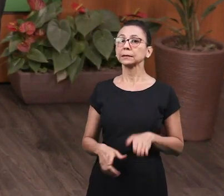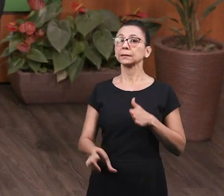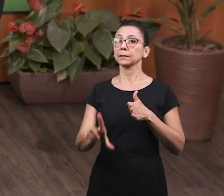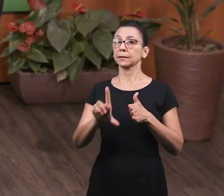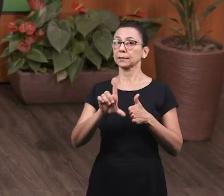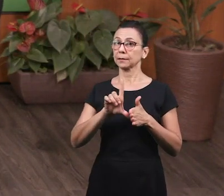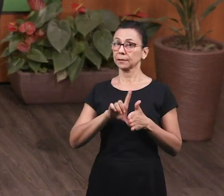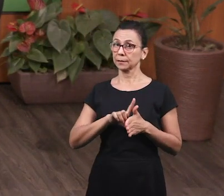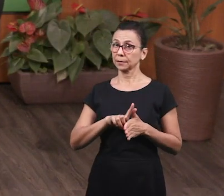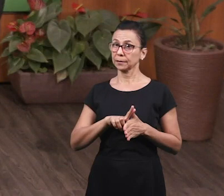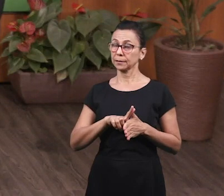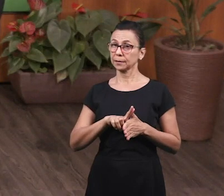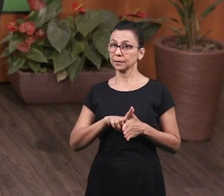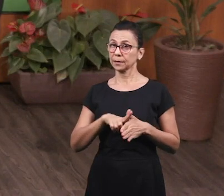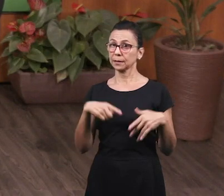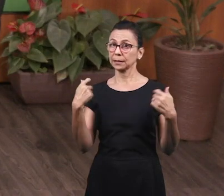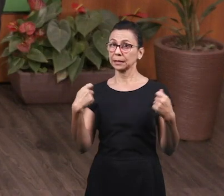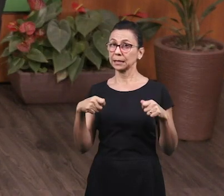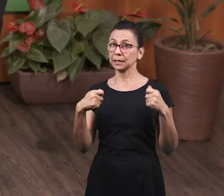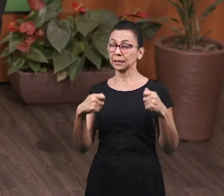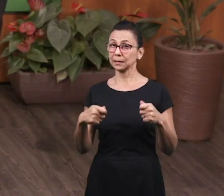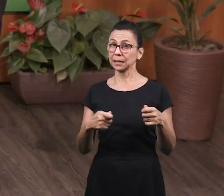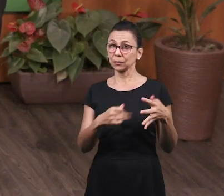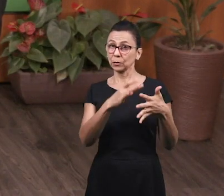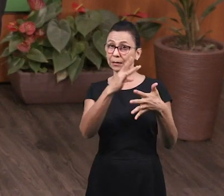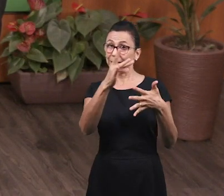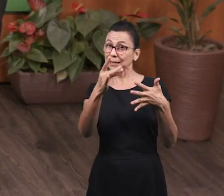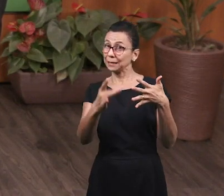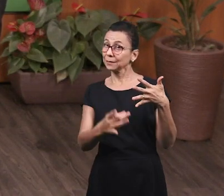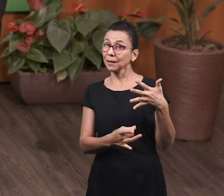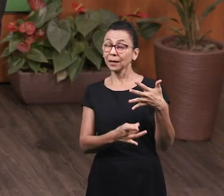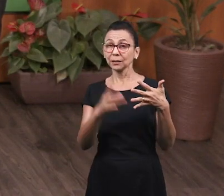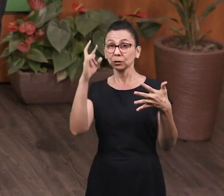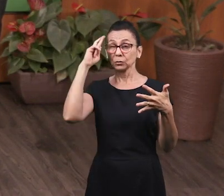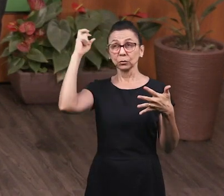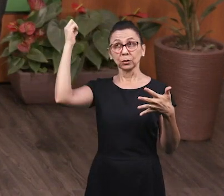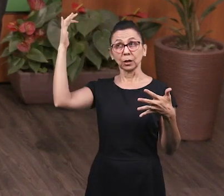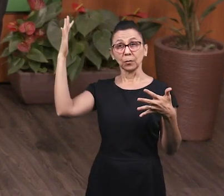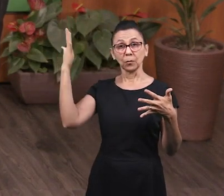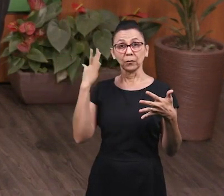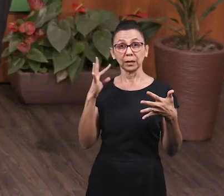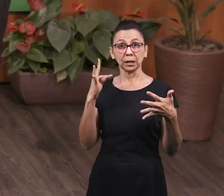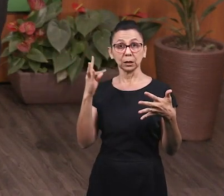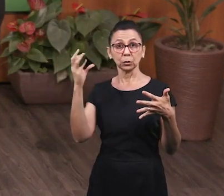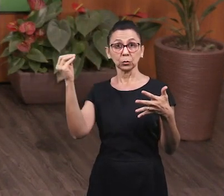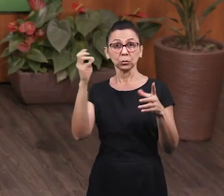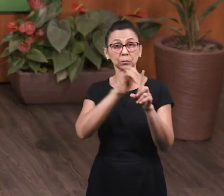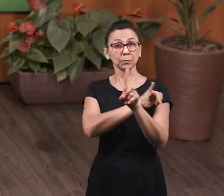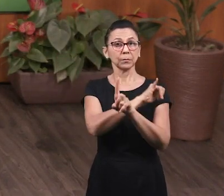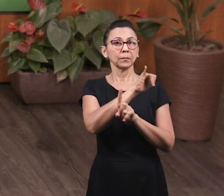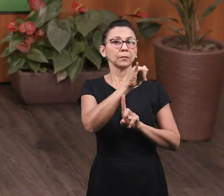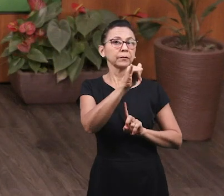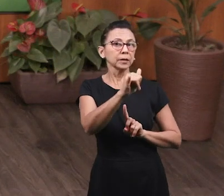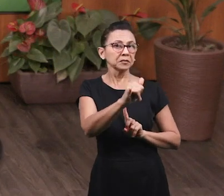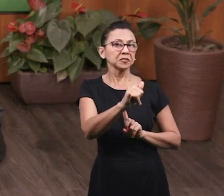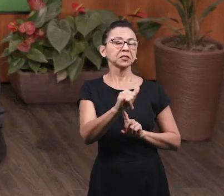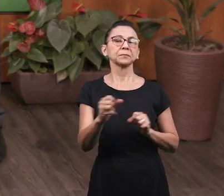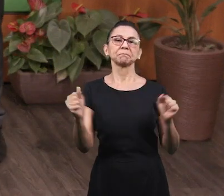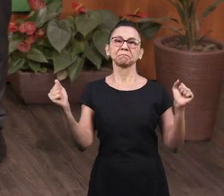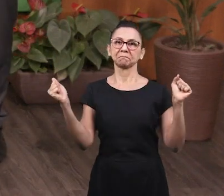nécessaire plusieurs actes, tous révélés par le Seigneur, la préparation et tous prophétiques, tous